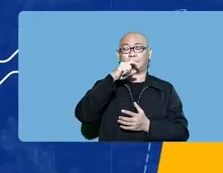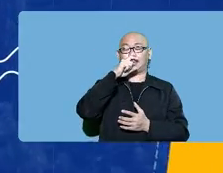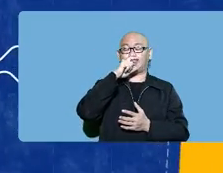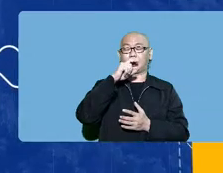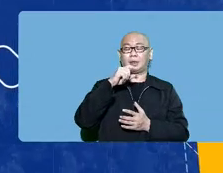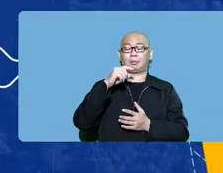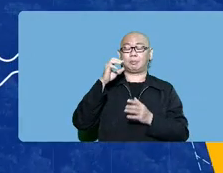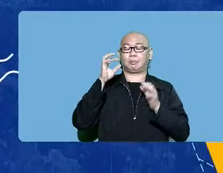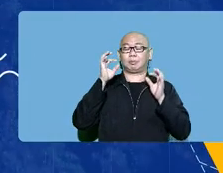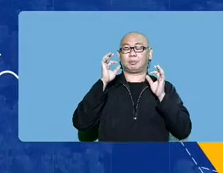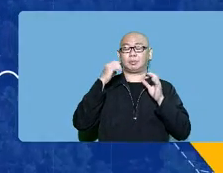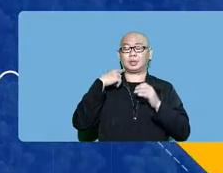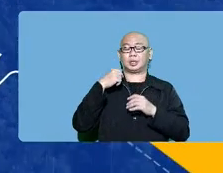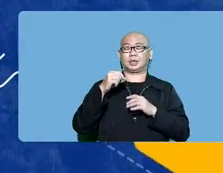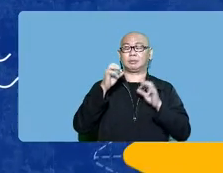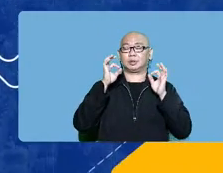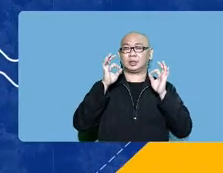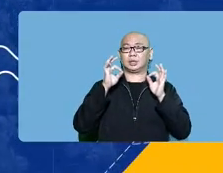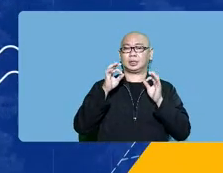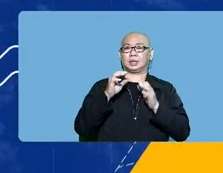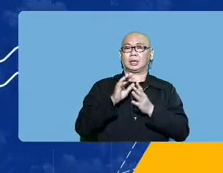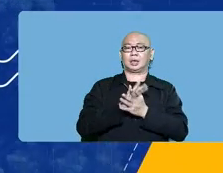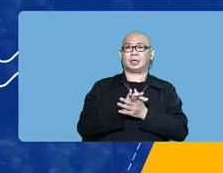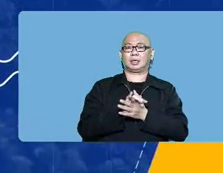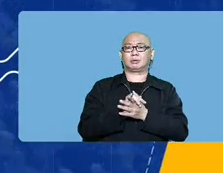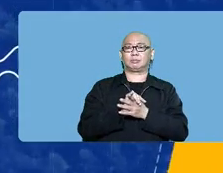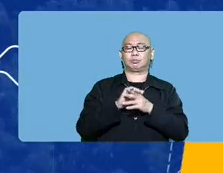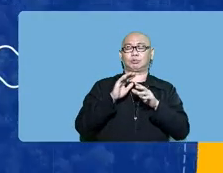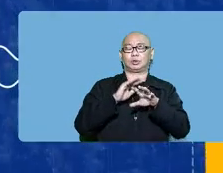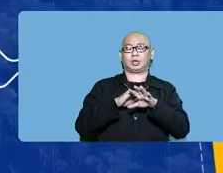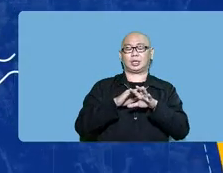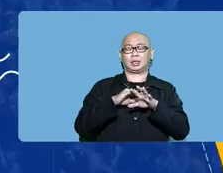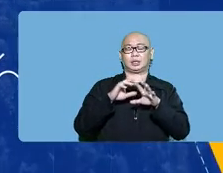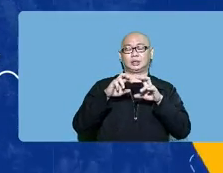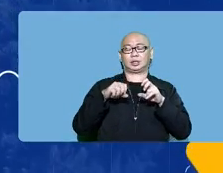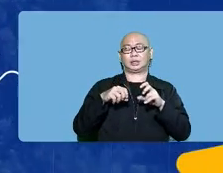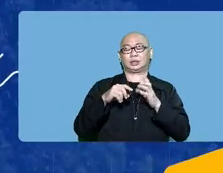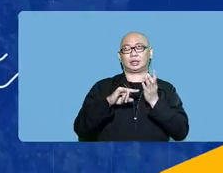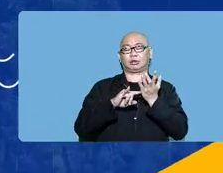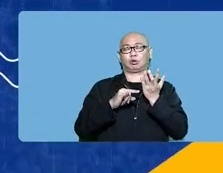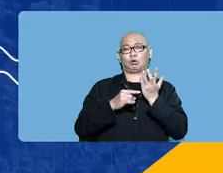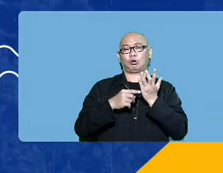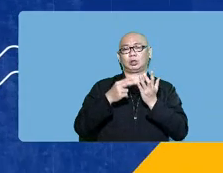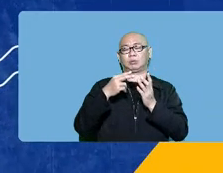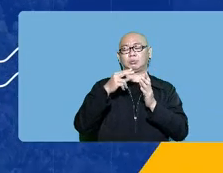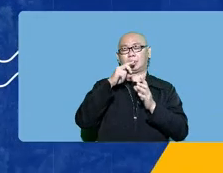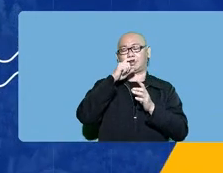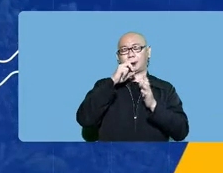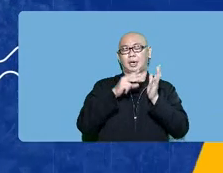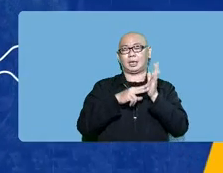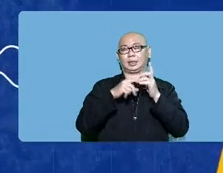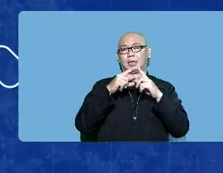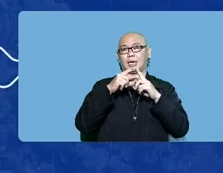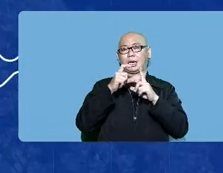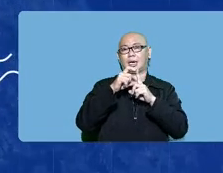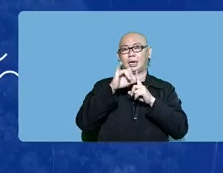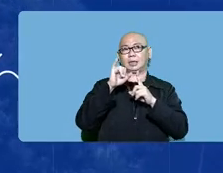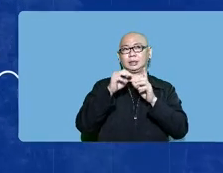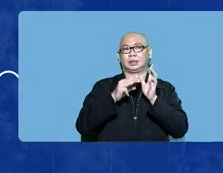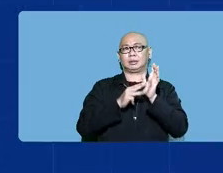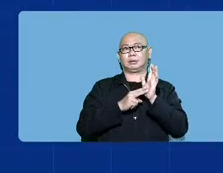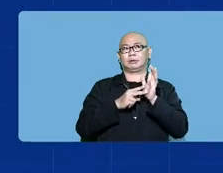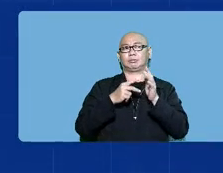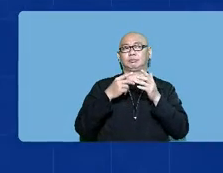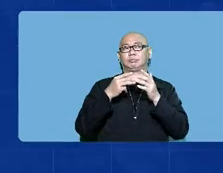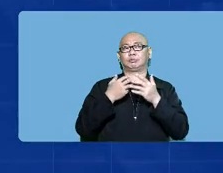Menteri Pendidikan, Kebudayaan, Riset dan Teknologi, Bapak Nadiem Anwar Makarim, BA, MBA, yang telah mengangkat